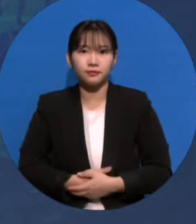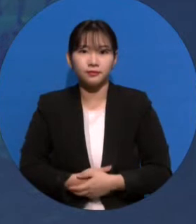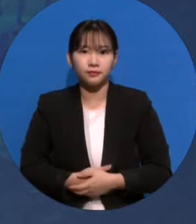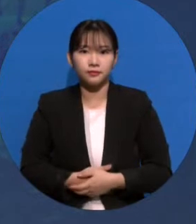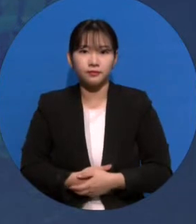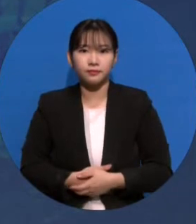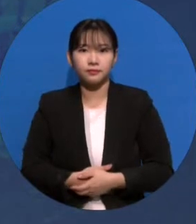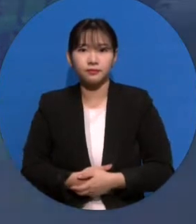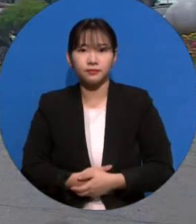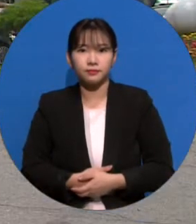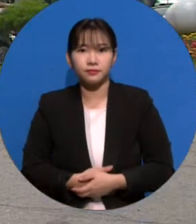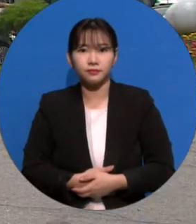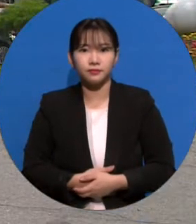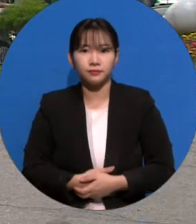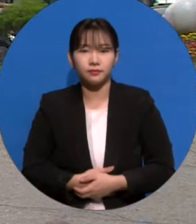기자입니다.